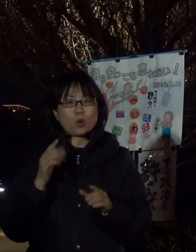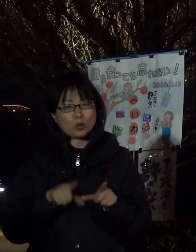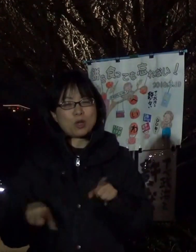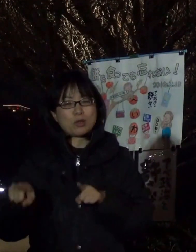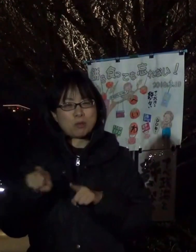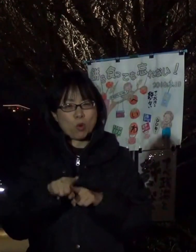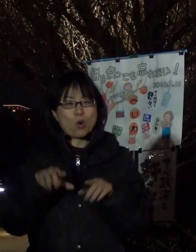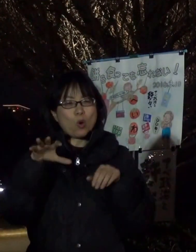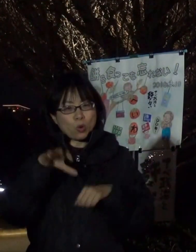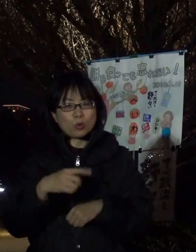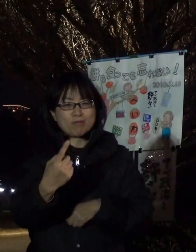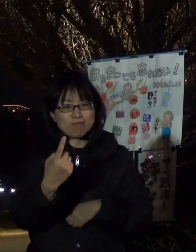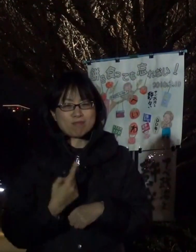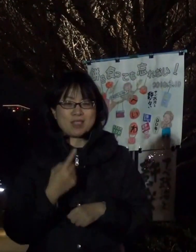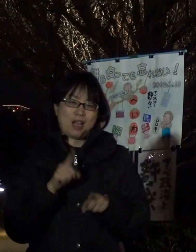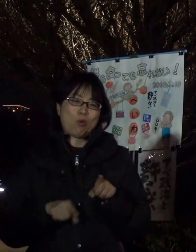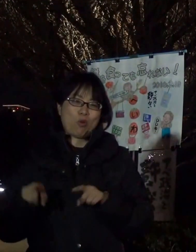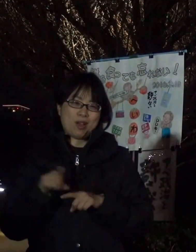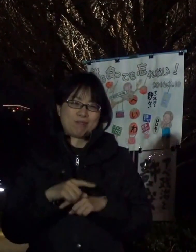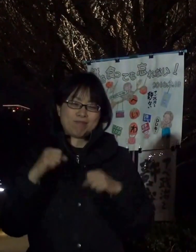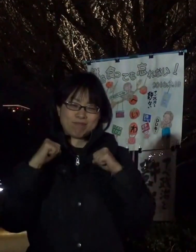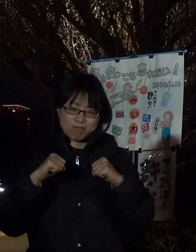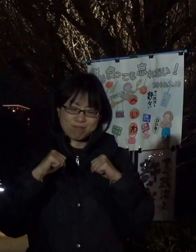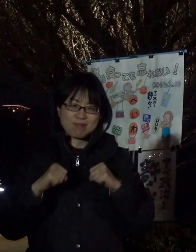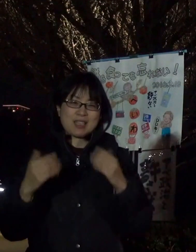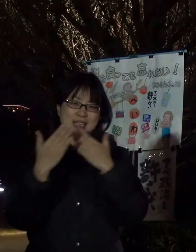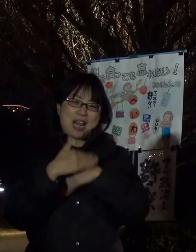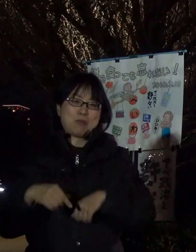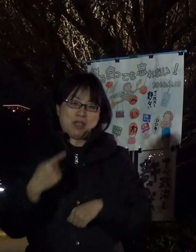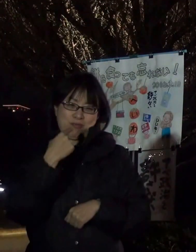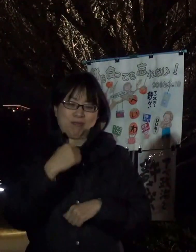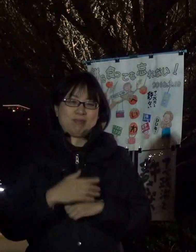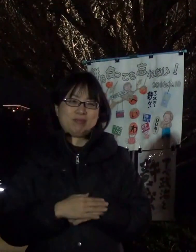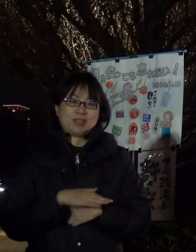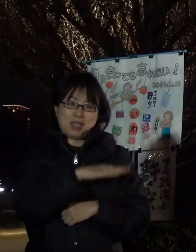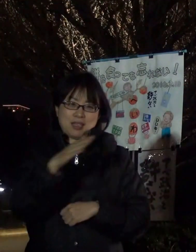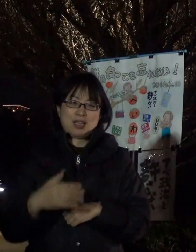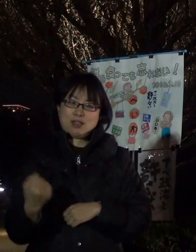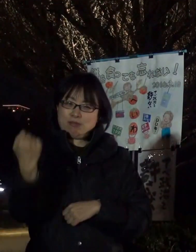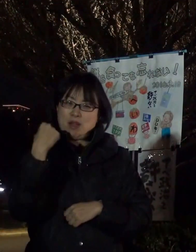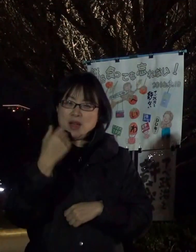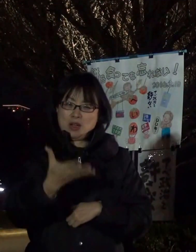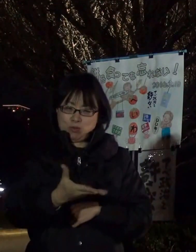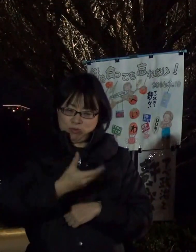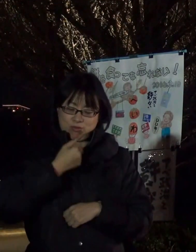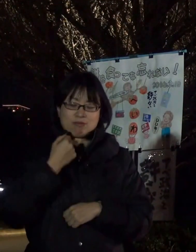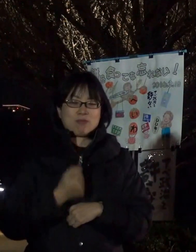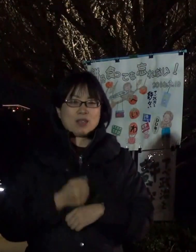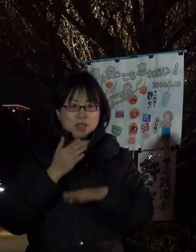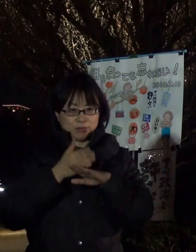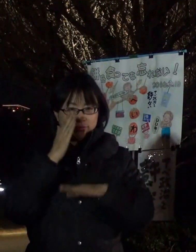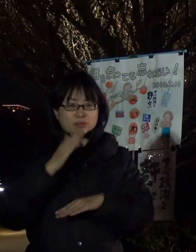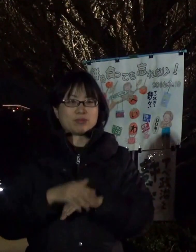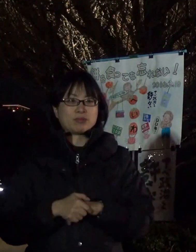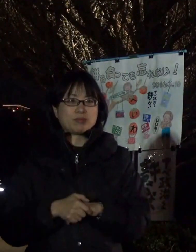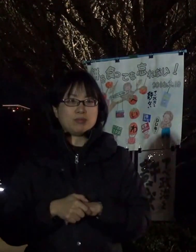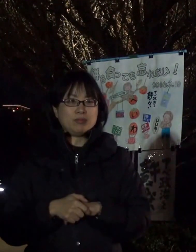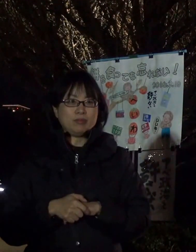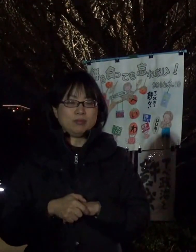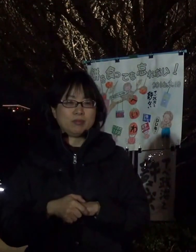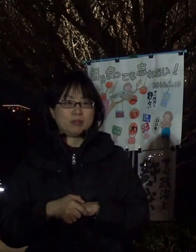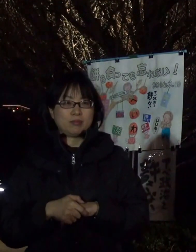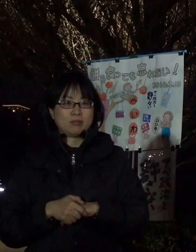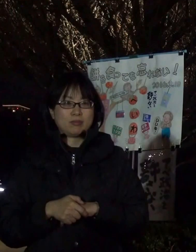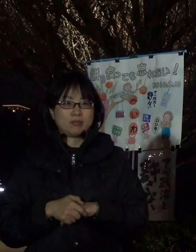ていう、ね、皆さんのパワーをもらって今日も帰ります。あのね、今日はちょっと一つ、皆さんにすご